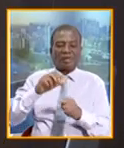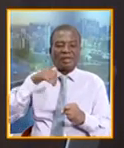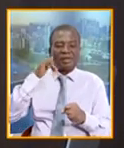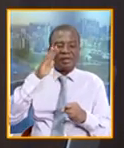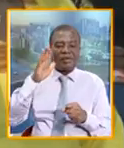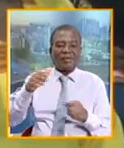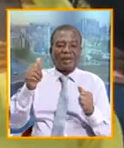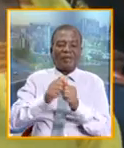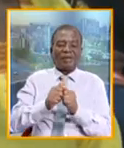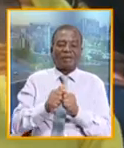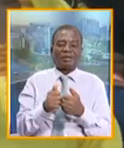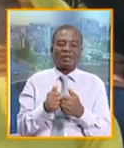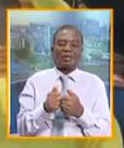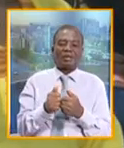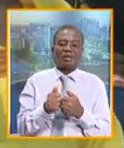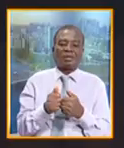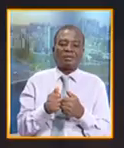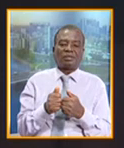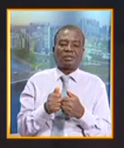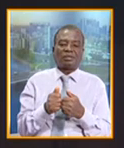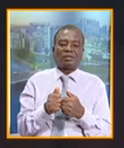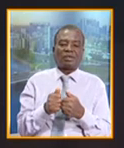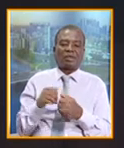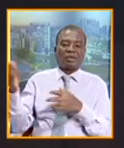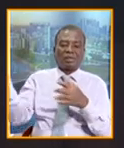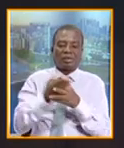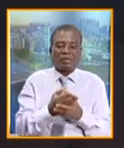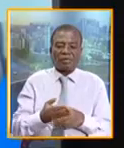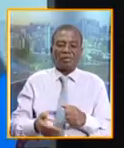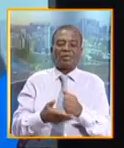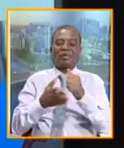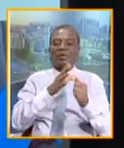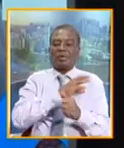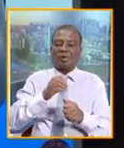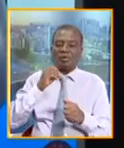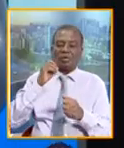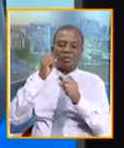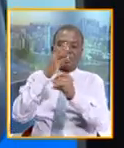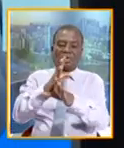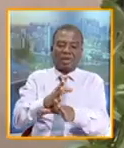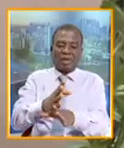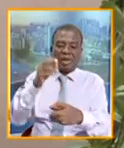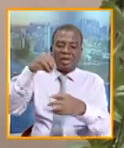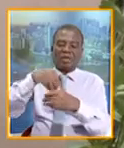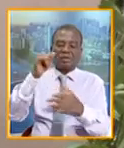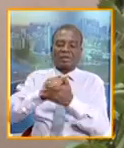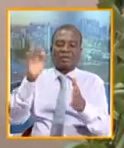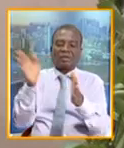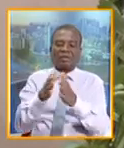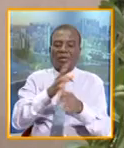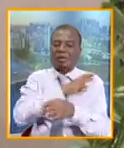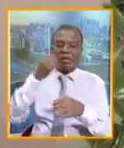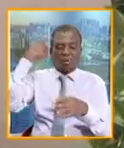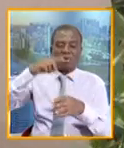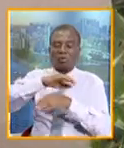électorale avec Agnès Crédit, journaliste. Des documents et supports vidéo sont disponibles dans cet établissement